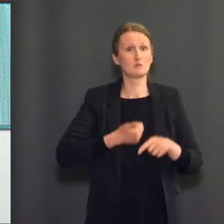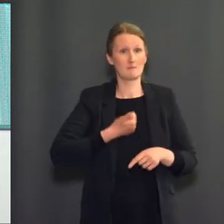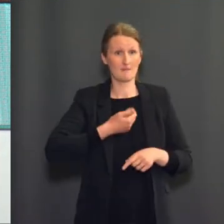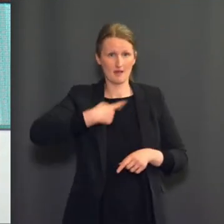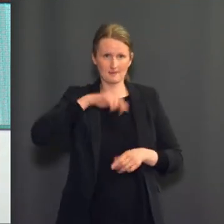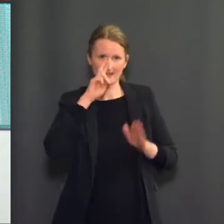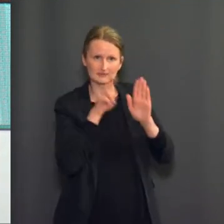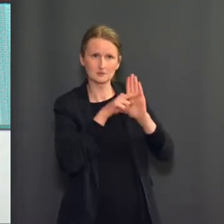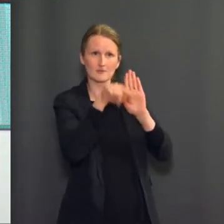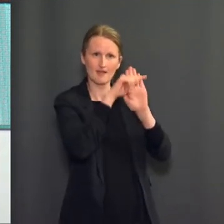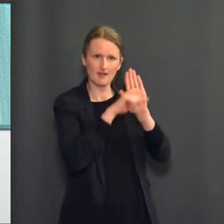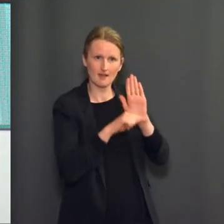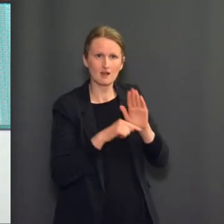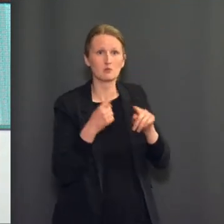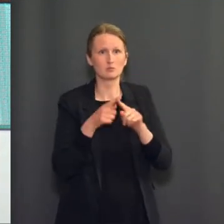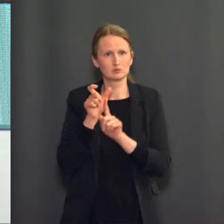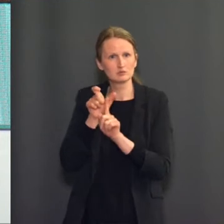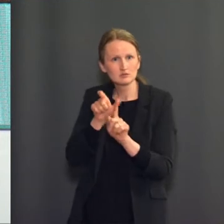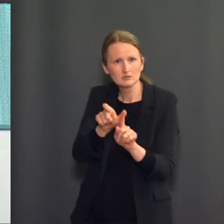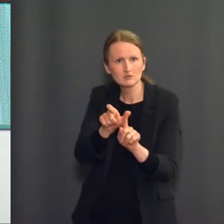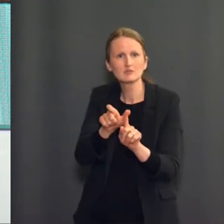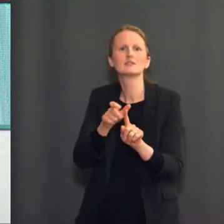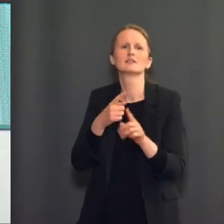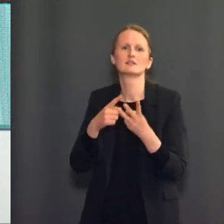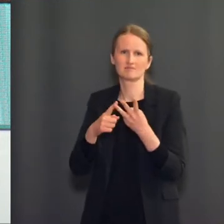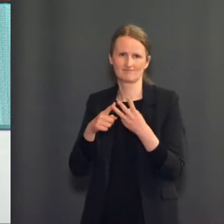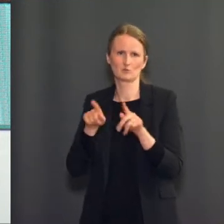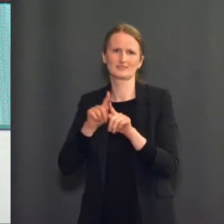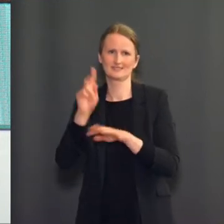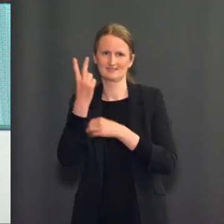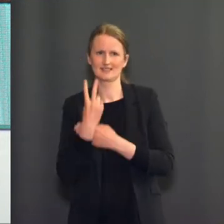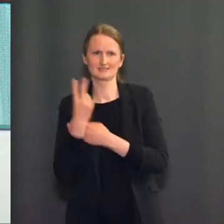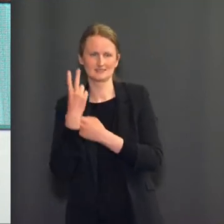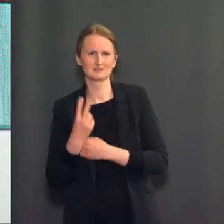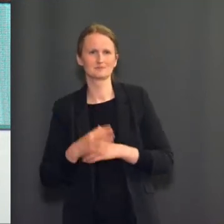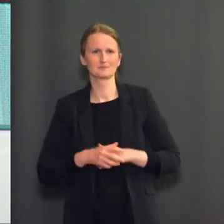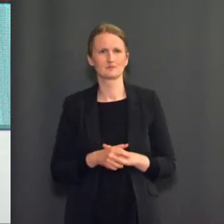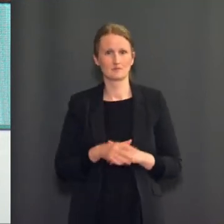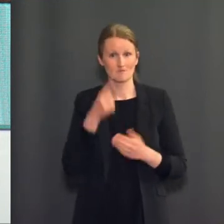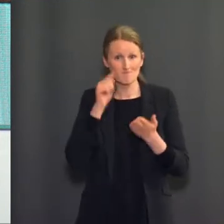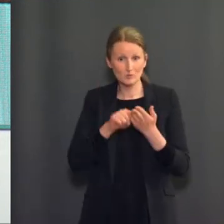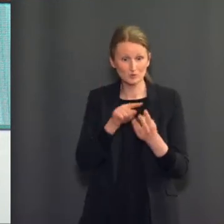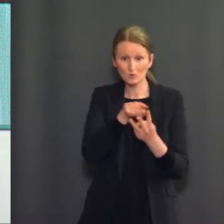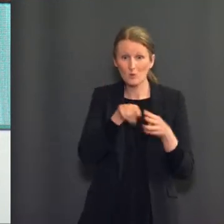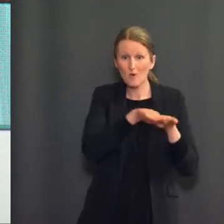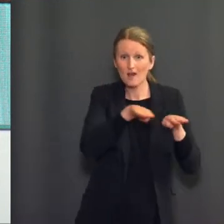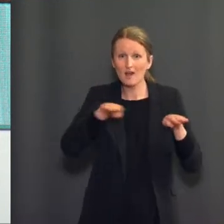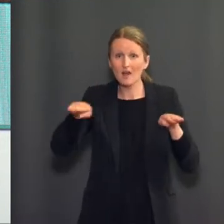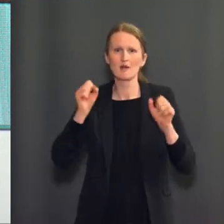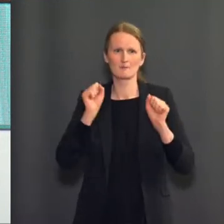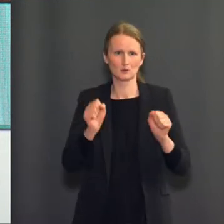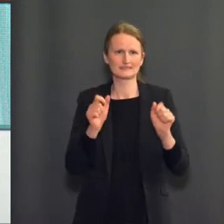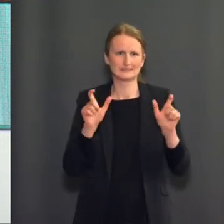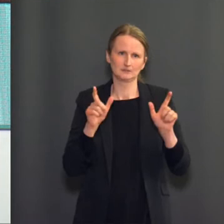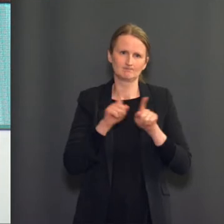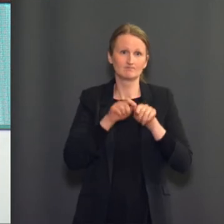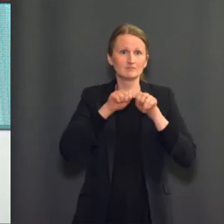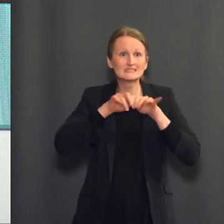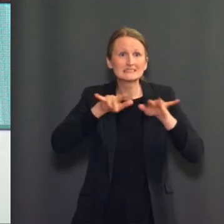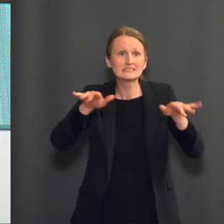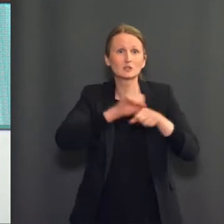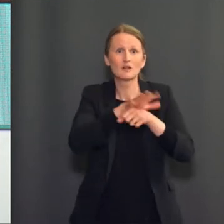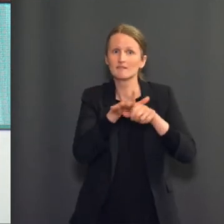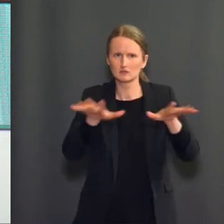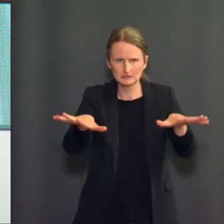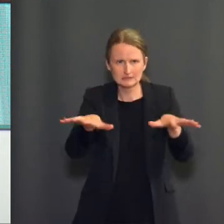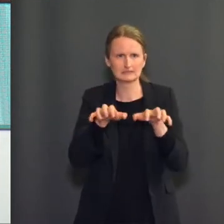en plus de la grande capacité d'analyse de PCR classique, nous renforçons notre défense contre la